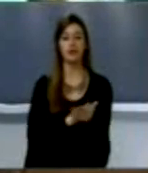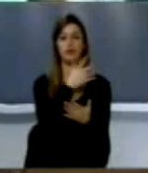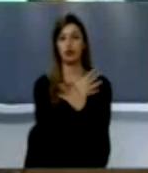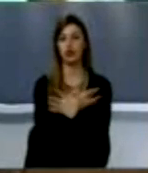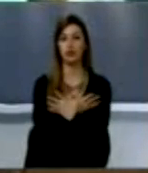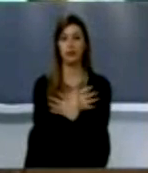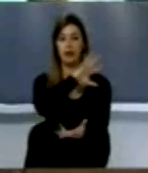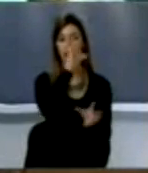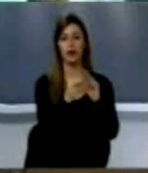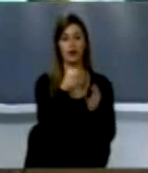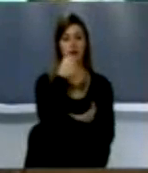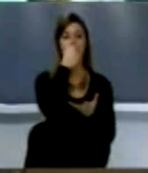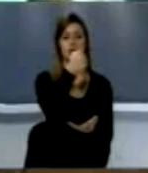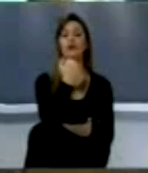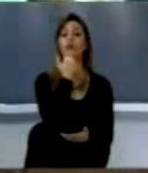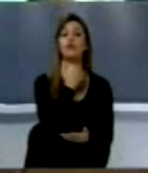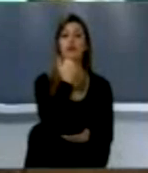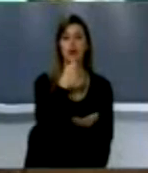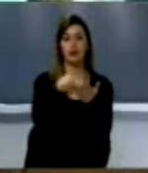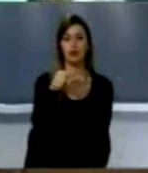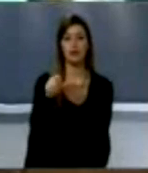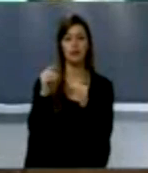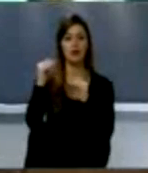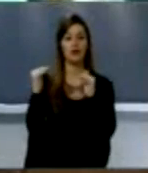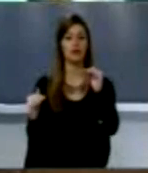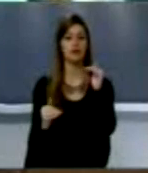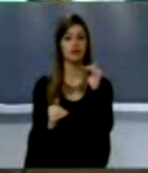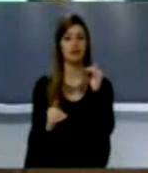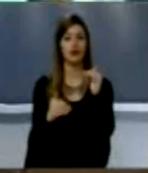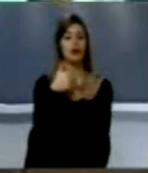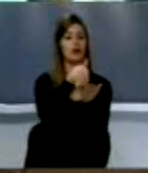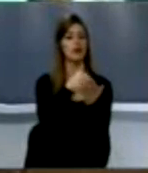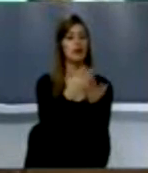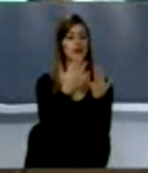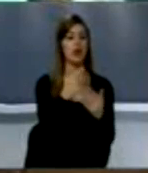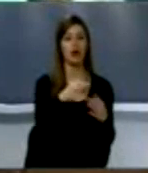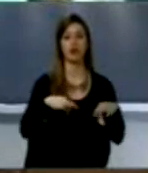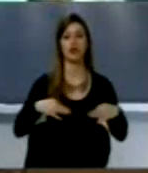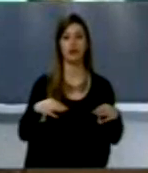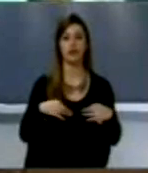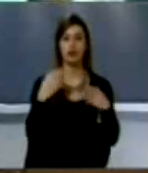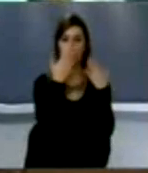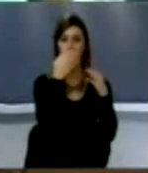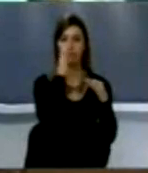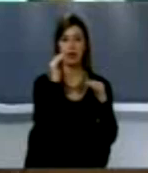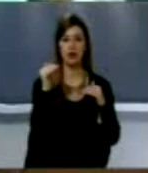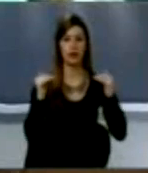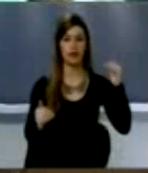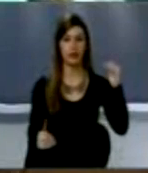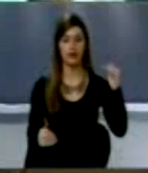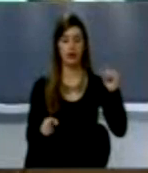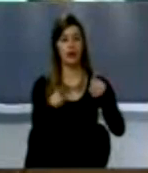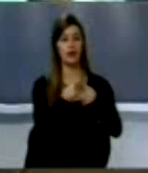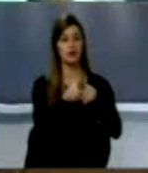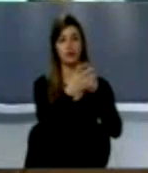gjithë buxheti për paga në sektorin publik është më i ulët se shpenzimet e shtetit shqiptar për arsim dhe shëndetësi, dhe nuk do kishin pranuar që njëjti buxhet